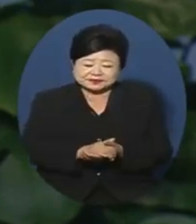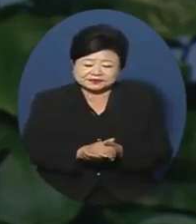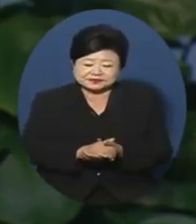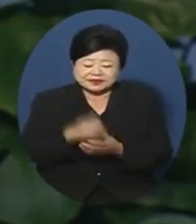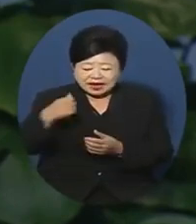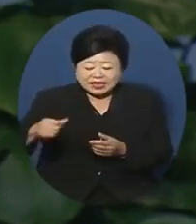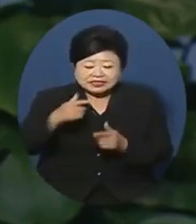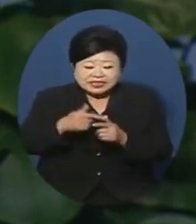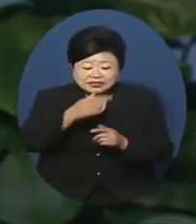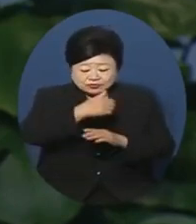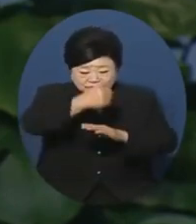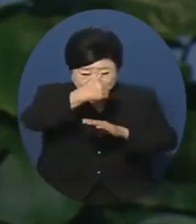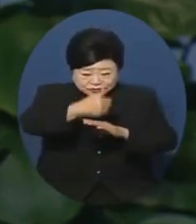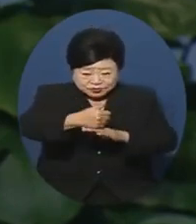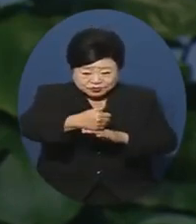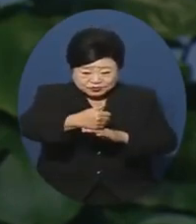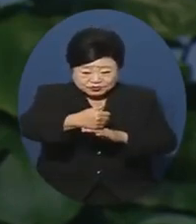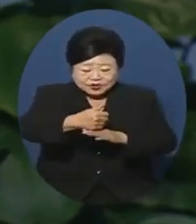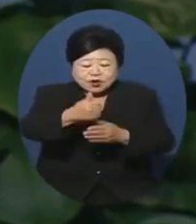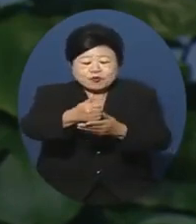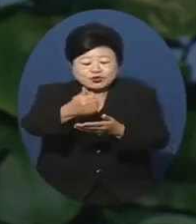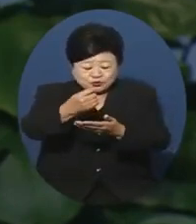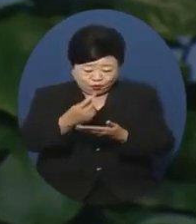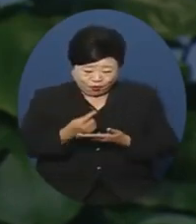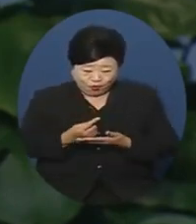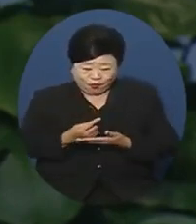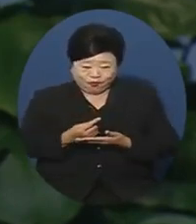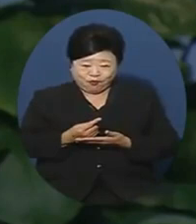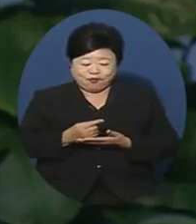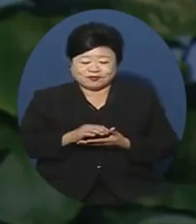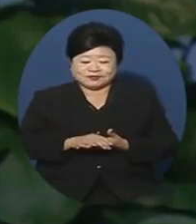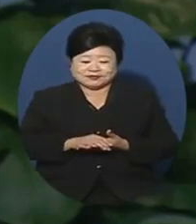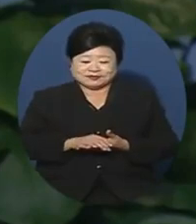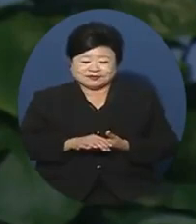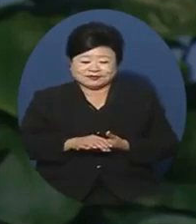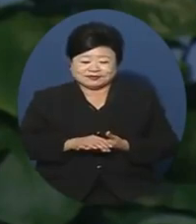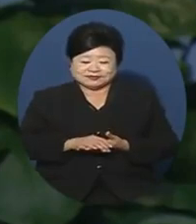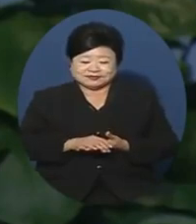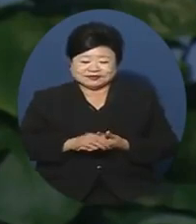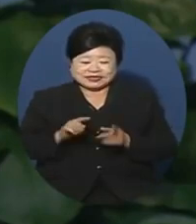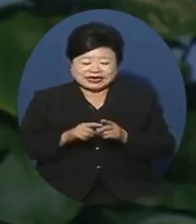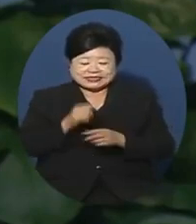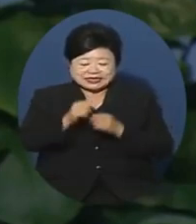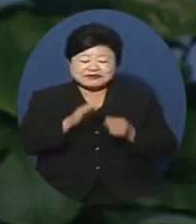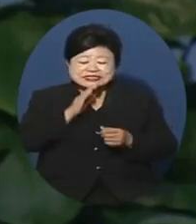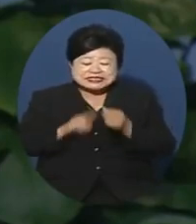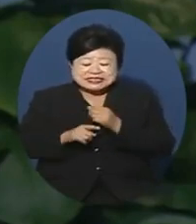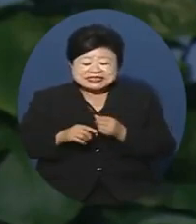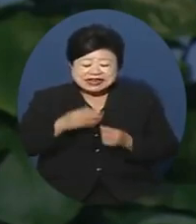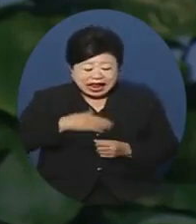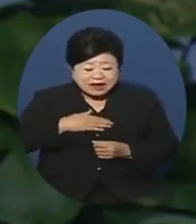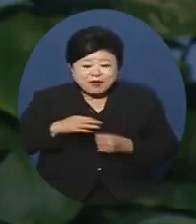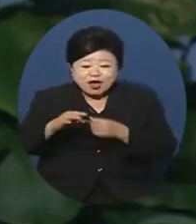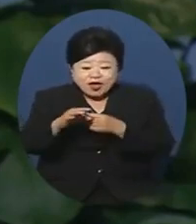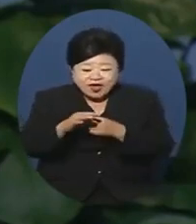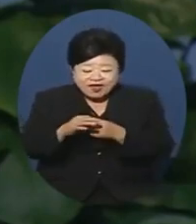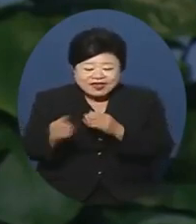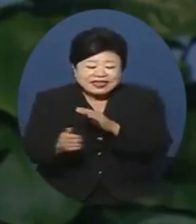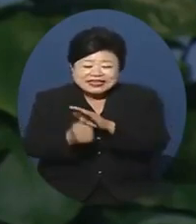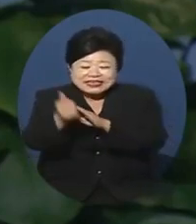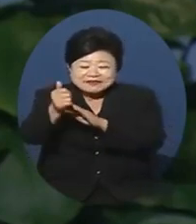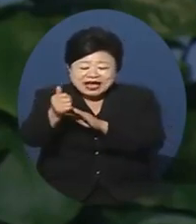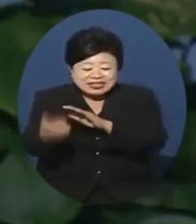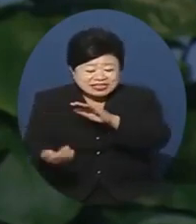아들 예수 그리스도를 모시고 같이 하나님의 진리를 알면 희망이